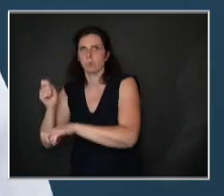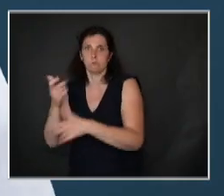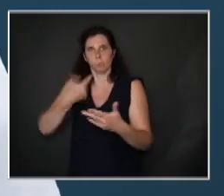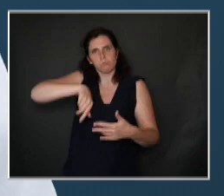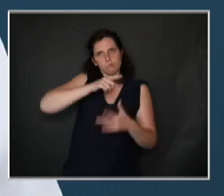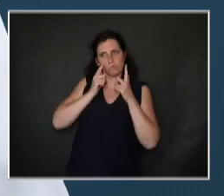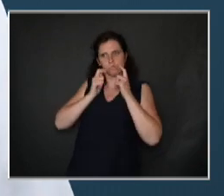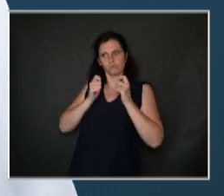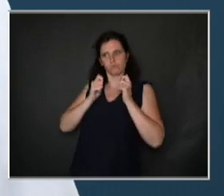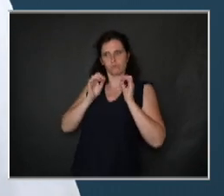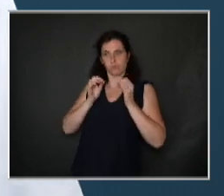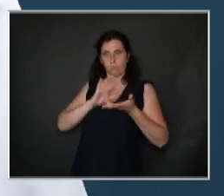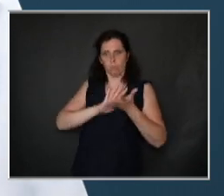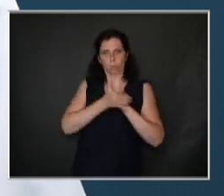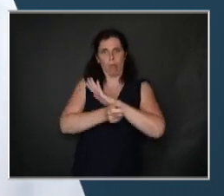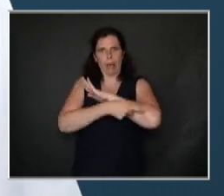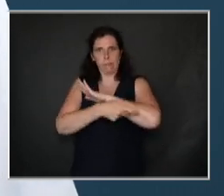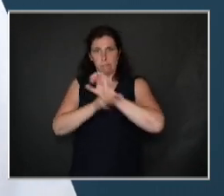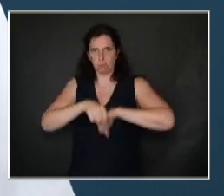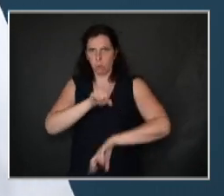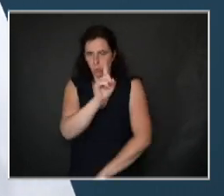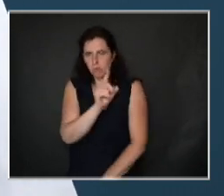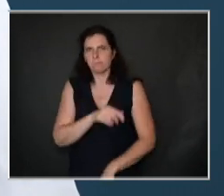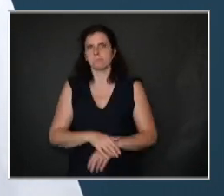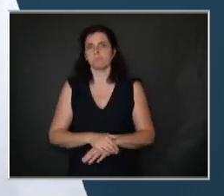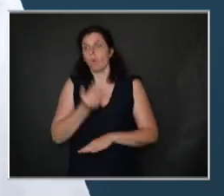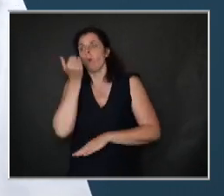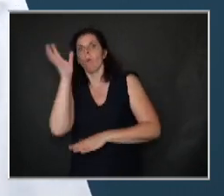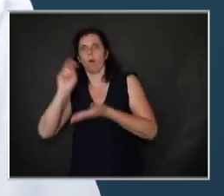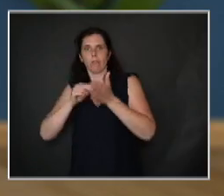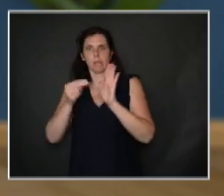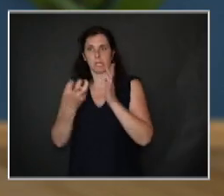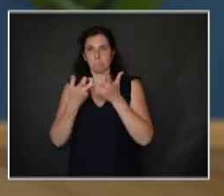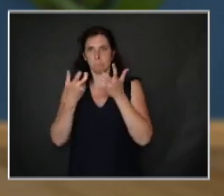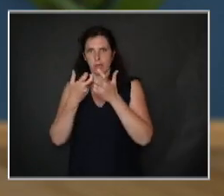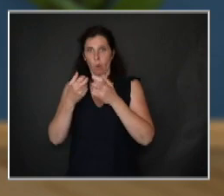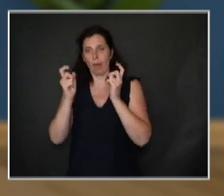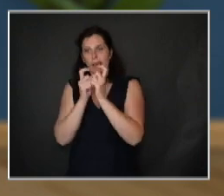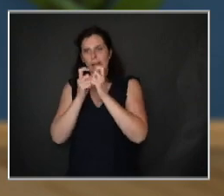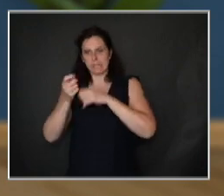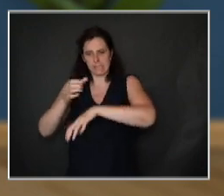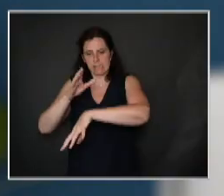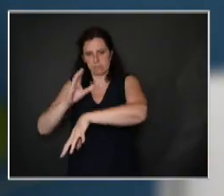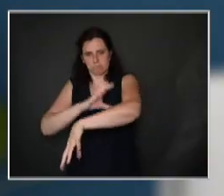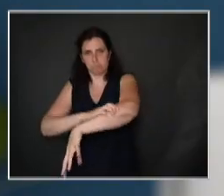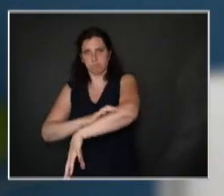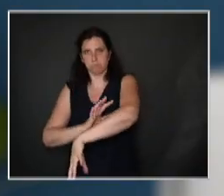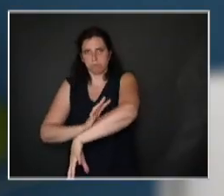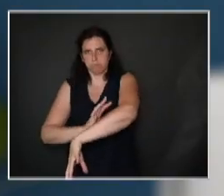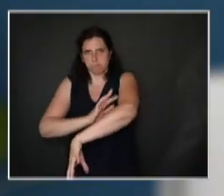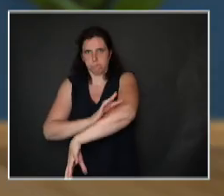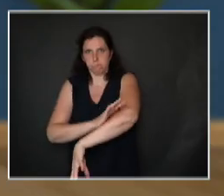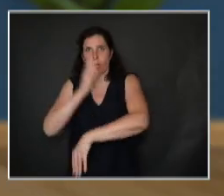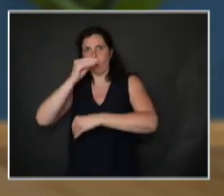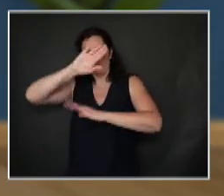on rend facilement les gens accros. Il y a d'autres techniques comme des stimulations électriques externes, voire même internes